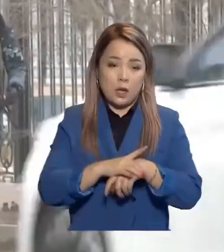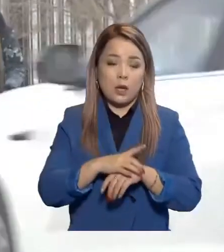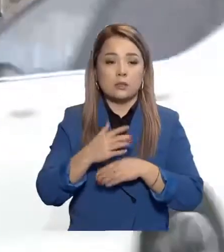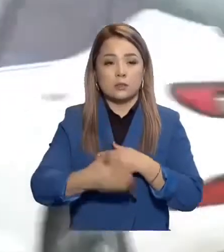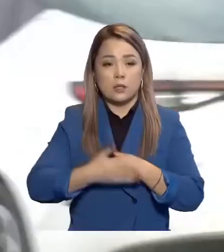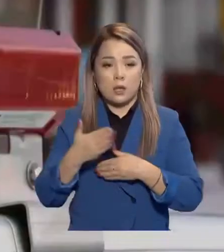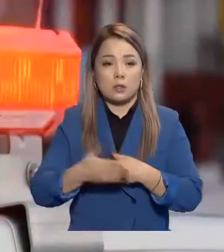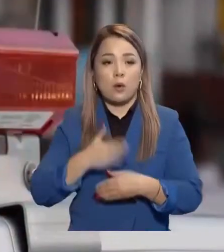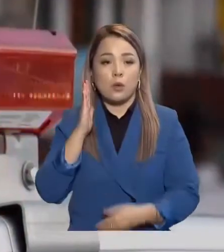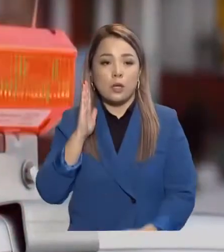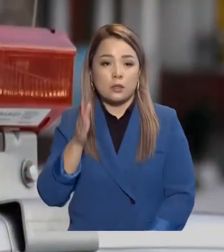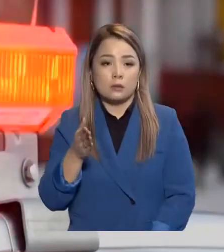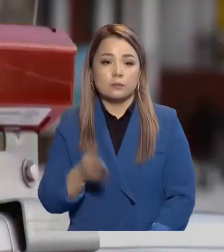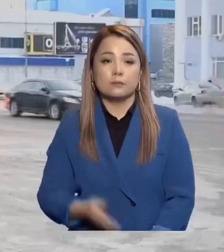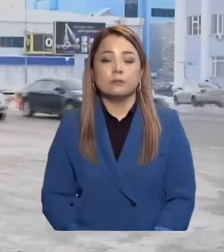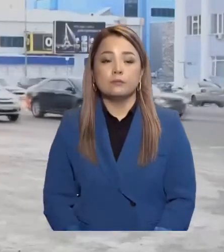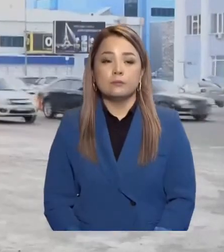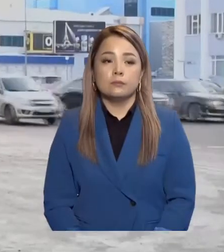заңға тартылады.